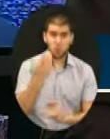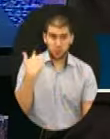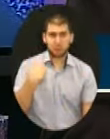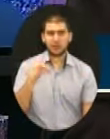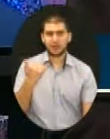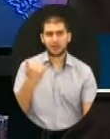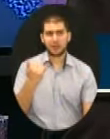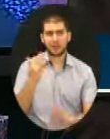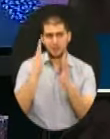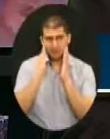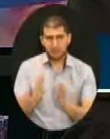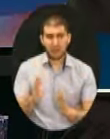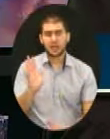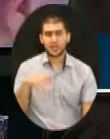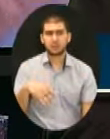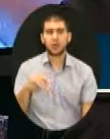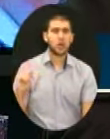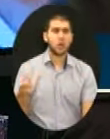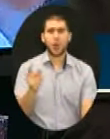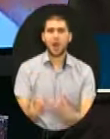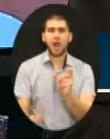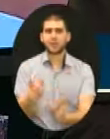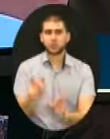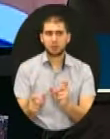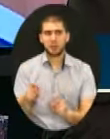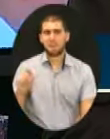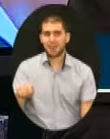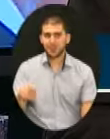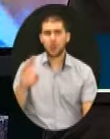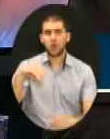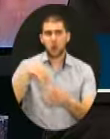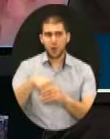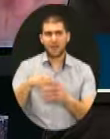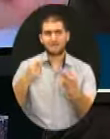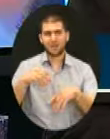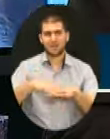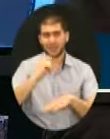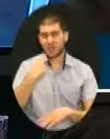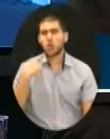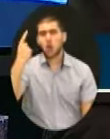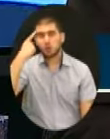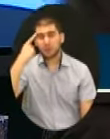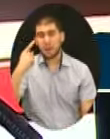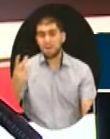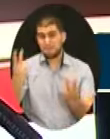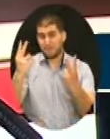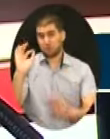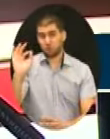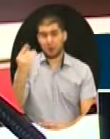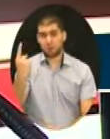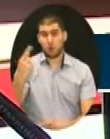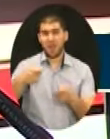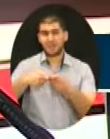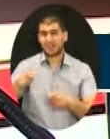אני כן שמח ובטוח גם על כל הגורמים הפרלמנטריים, כולל ועדת האתיקה. לא, אני חושבת על זה שמעמדך בתור